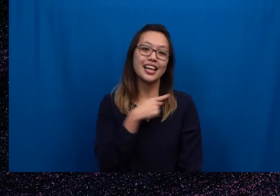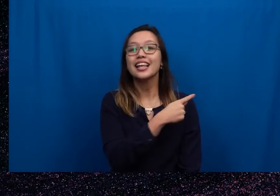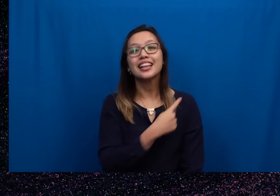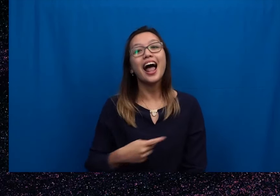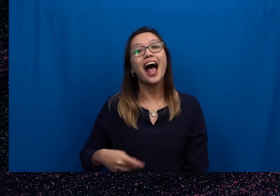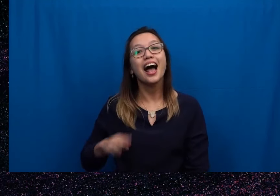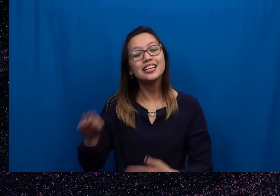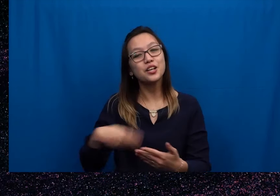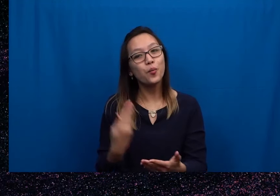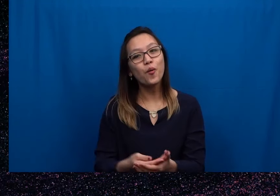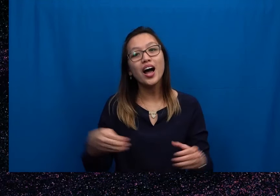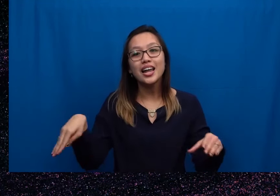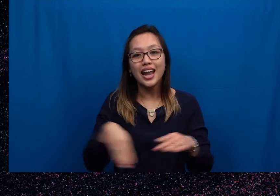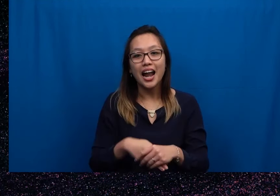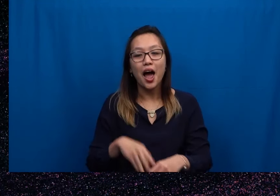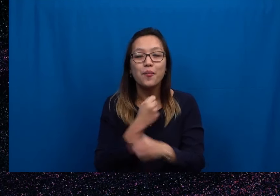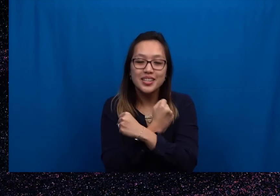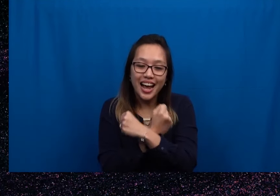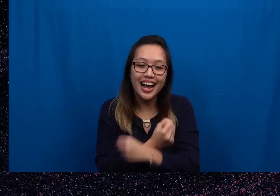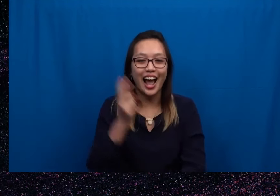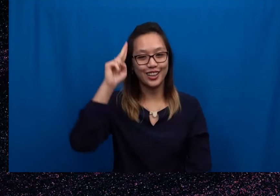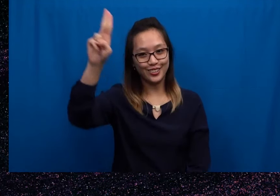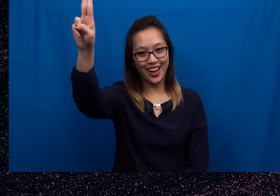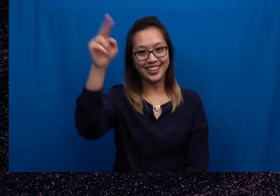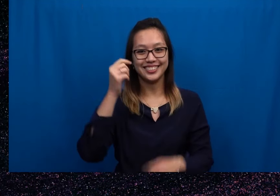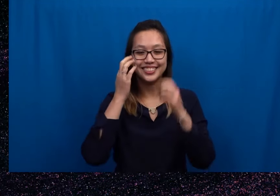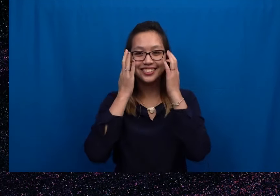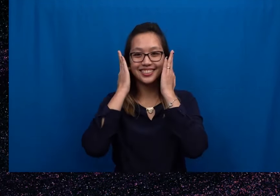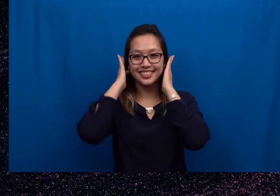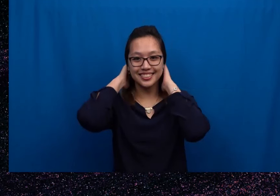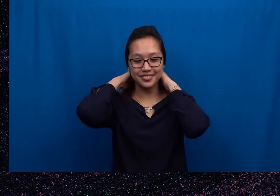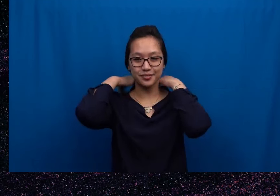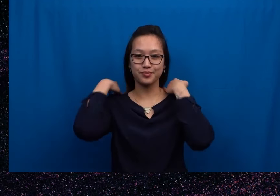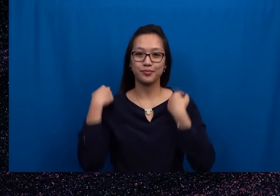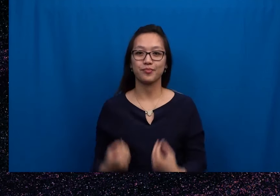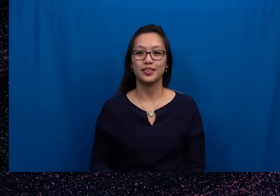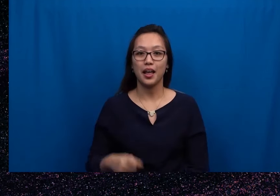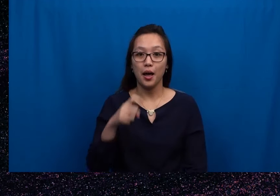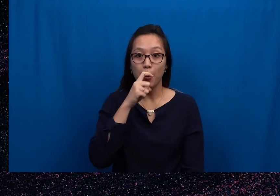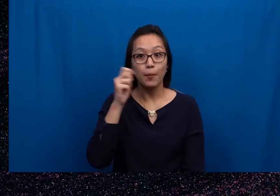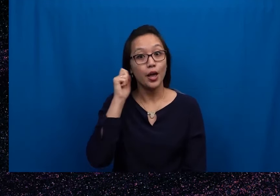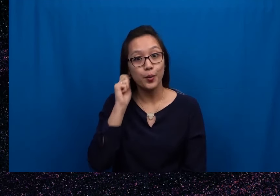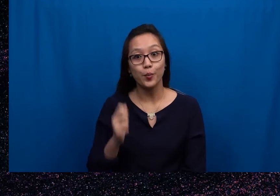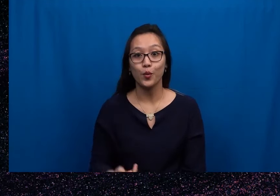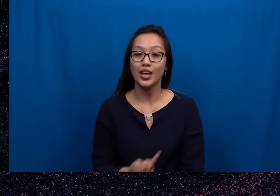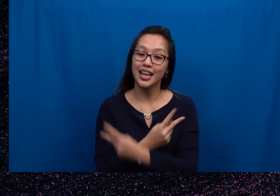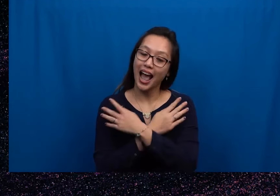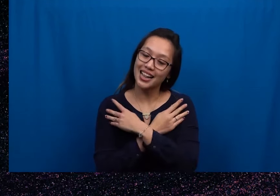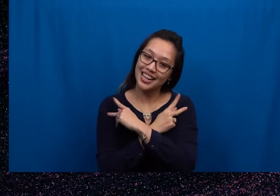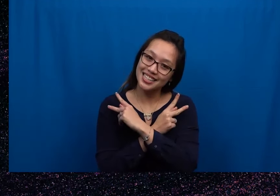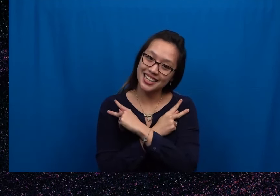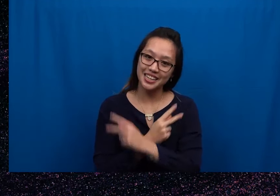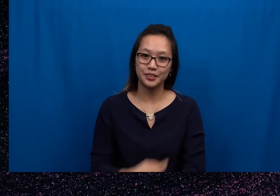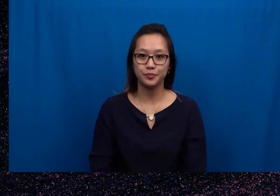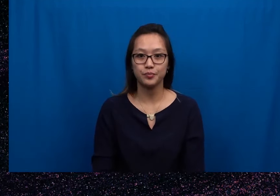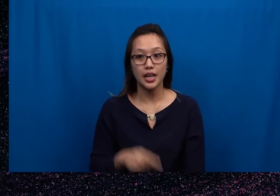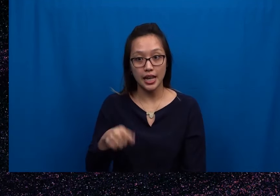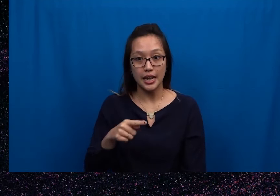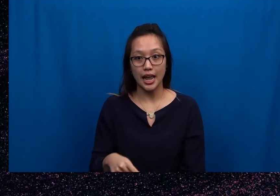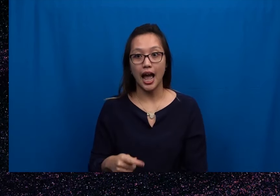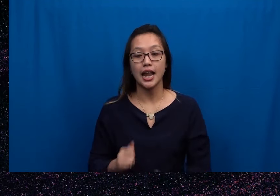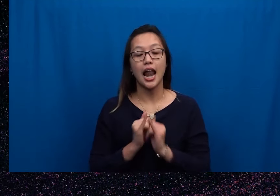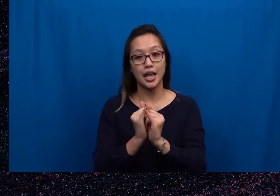dalam perlindungan, dan dalam penyertaan Tuhan. Bapak Ibu yang terkasih, ini adalah ibadah online atau ibadah streaming.